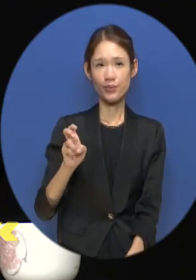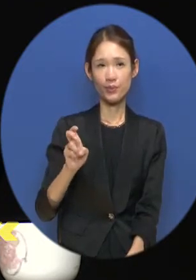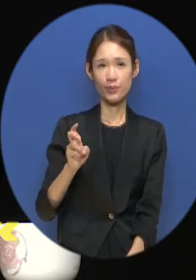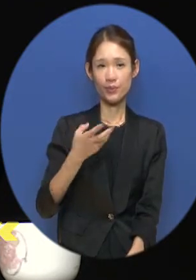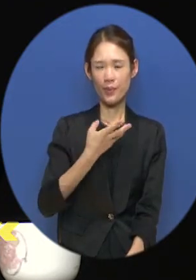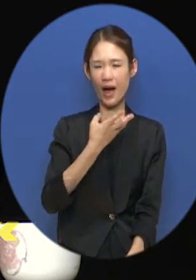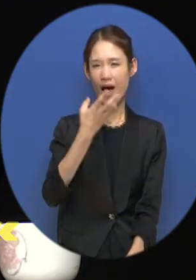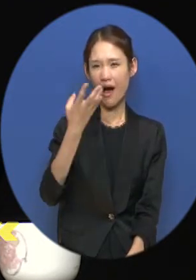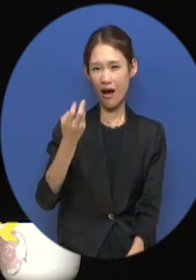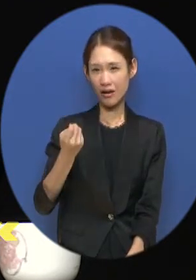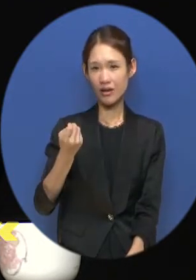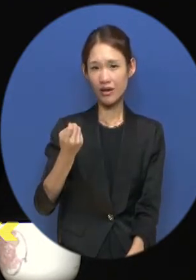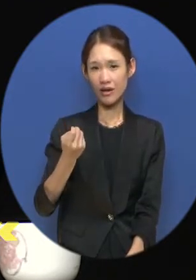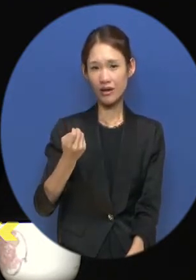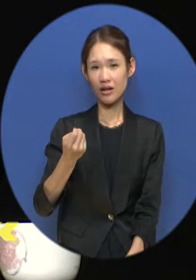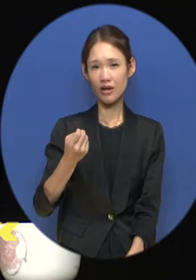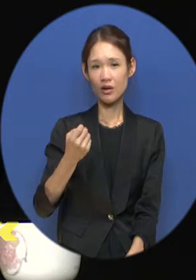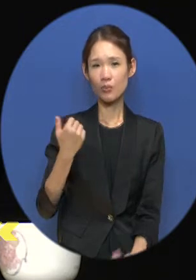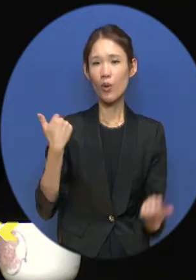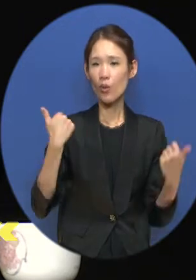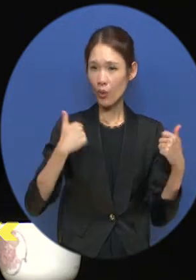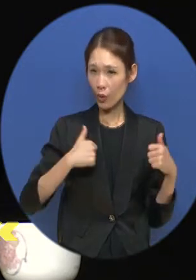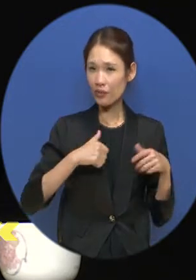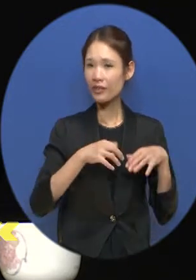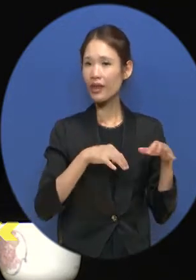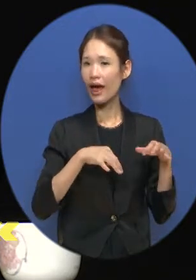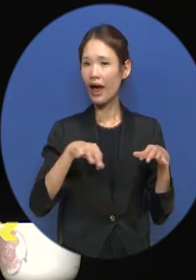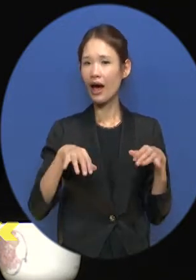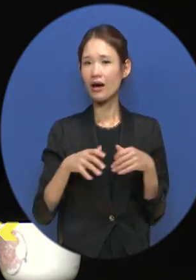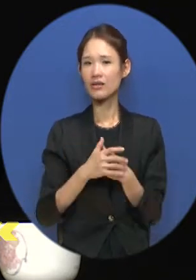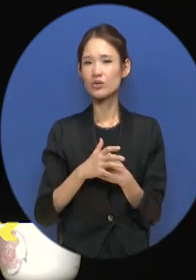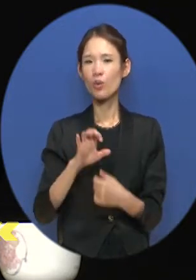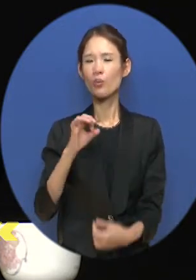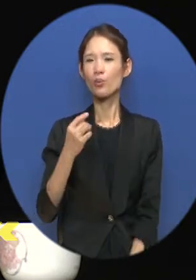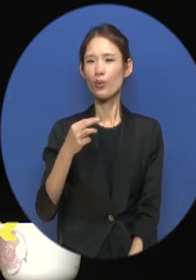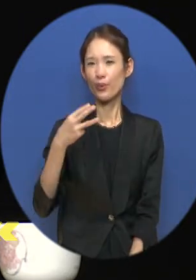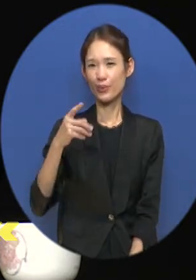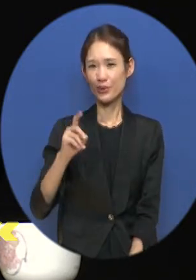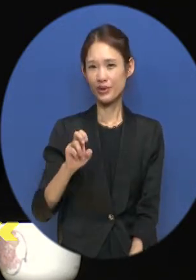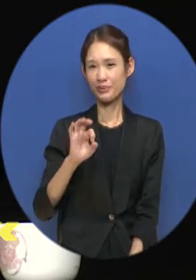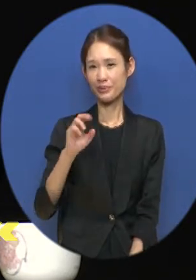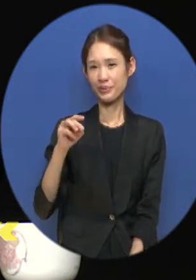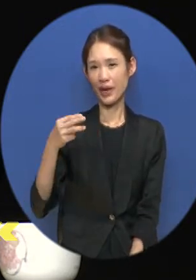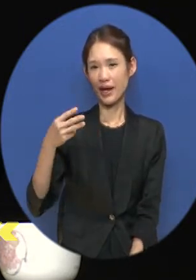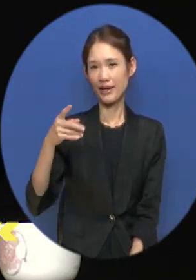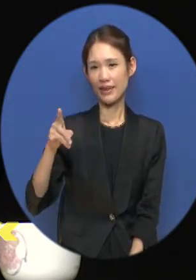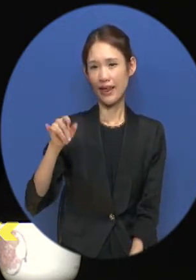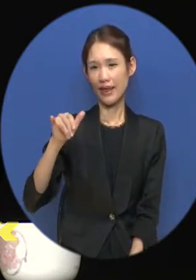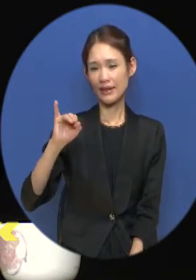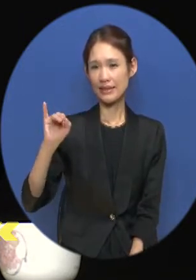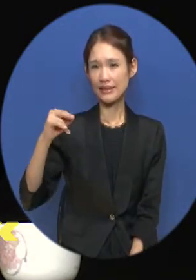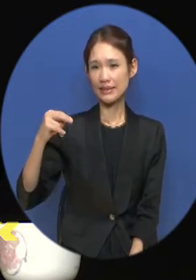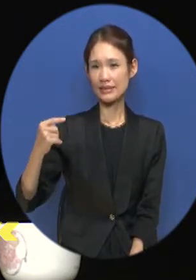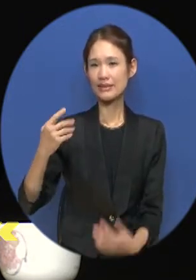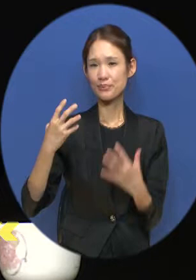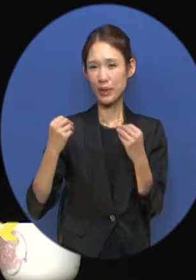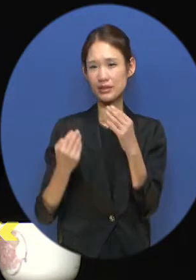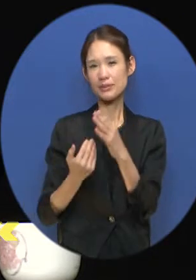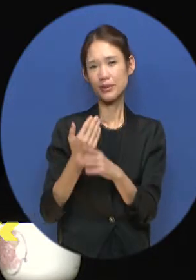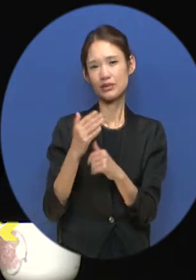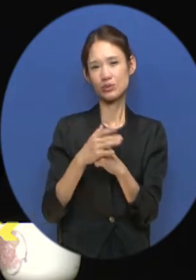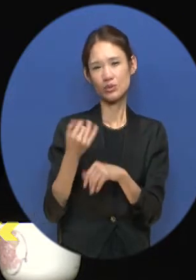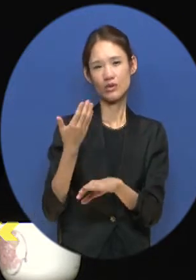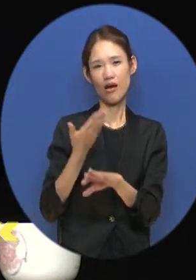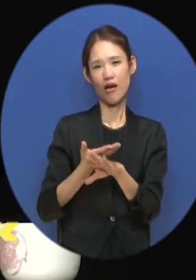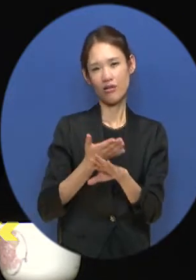많이 있죠. 네. 옷가게들. 그런 데서 이제 포르말데이드도 그렇습니다. 많이 나오고 또 다른